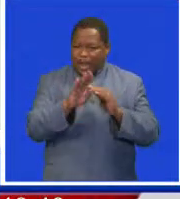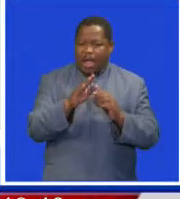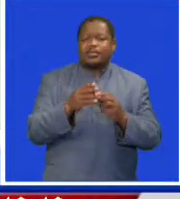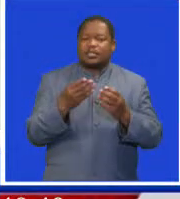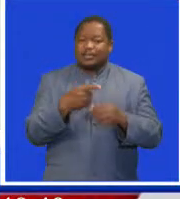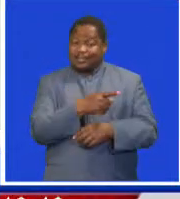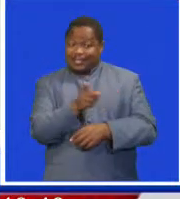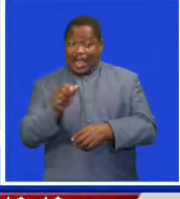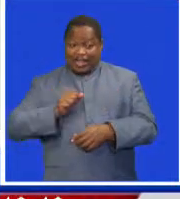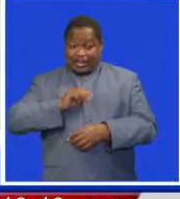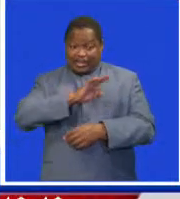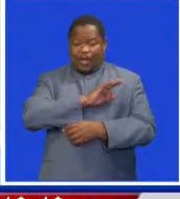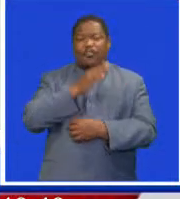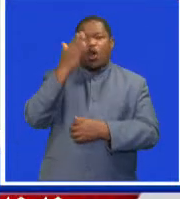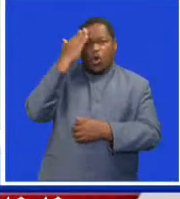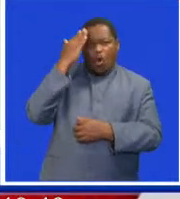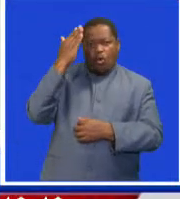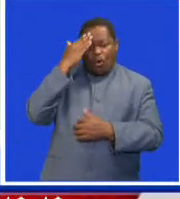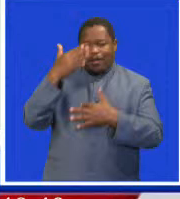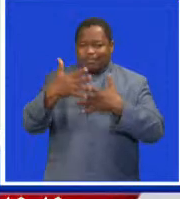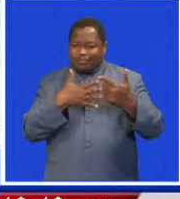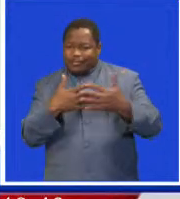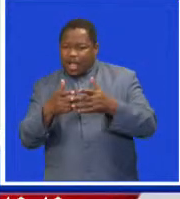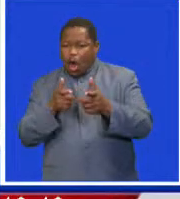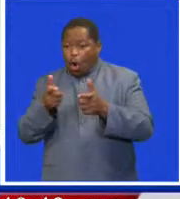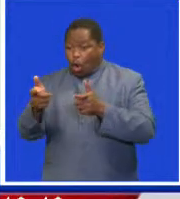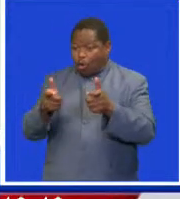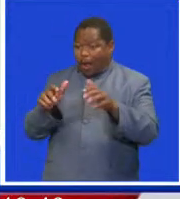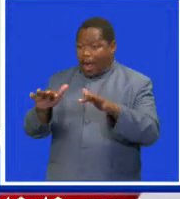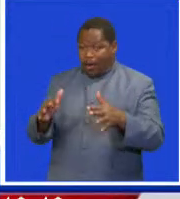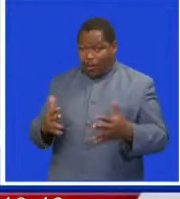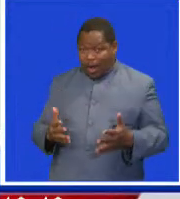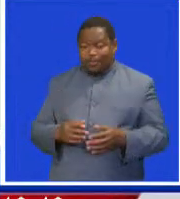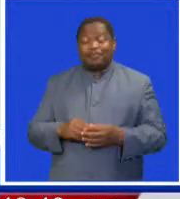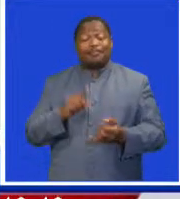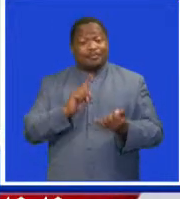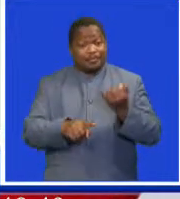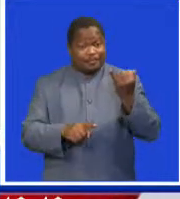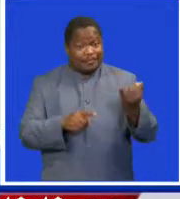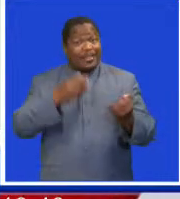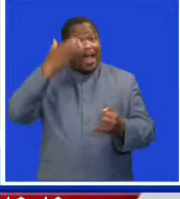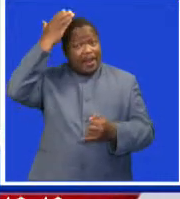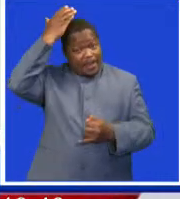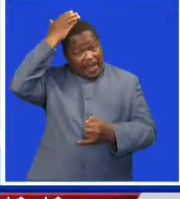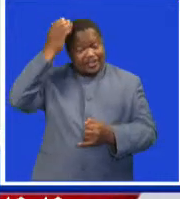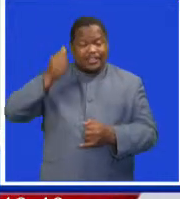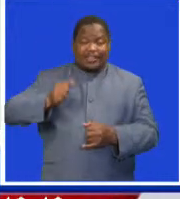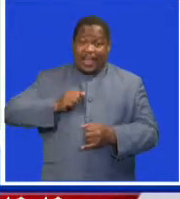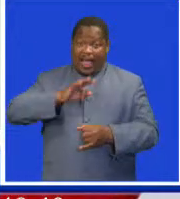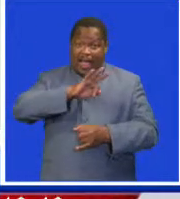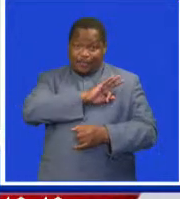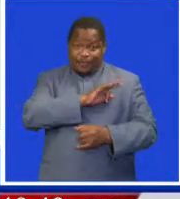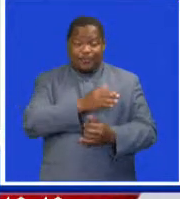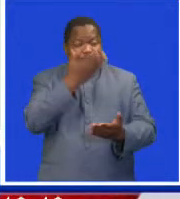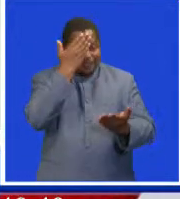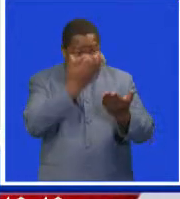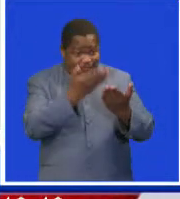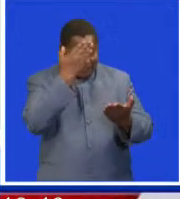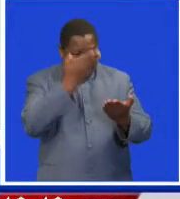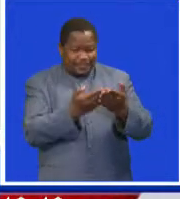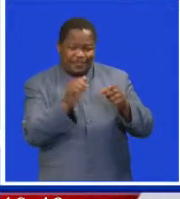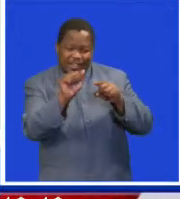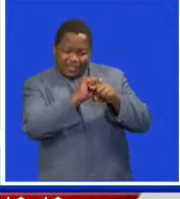COVID. Kwaqala bona ke bebonesi nalabanye labaye babe ma-support staff bahamba bayosida bayofunza ukuthi